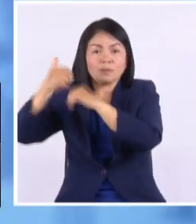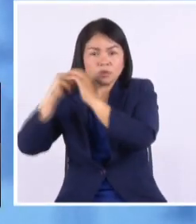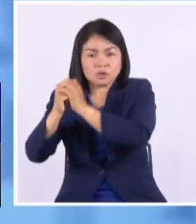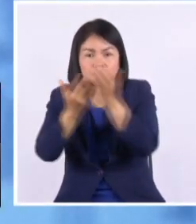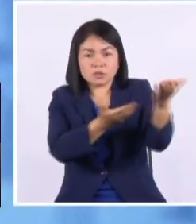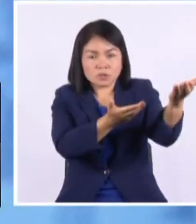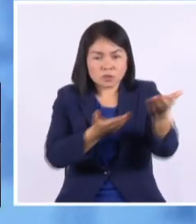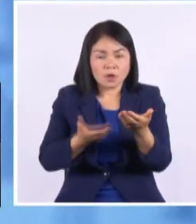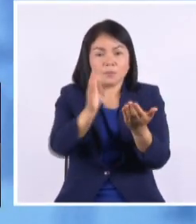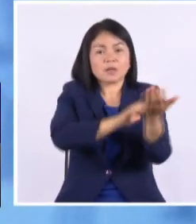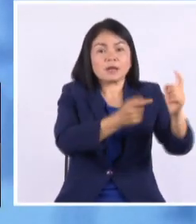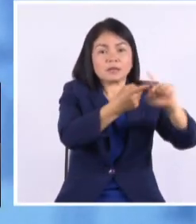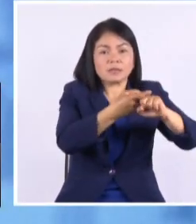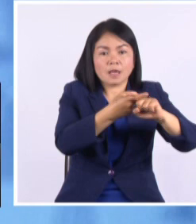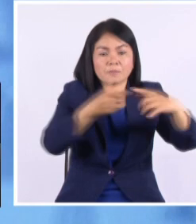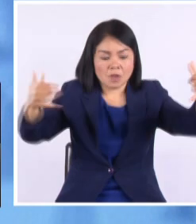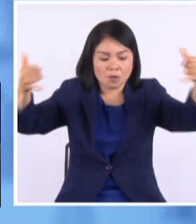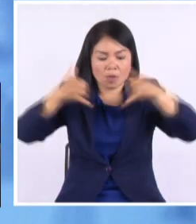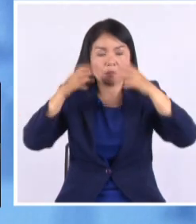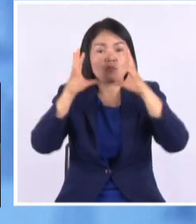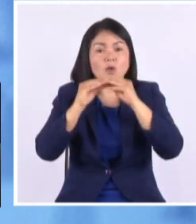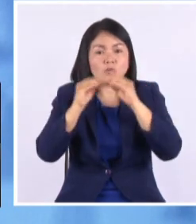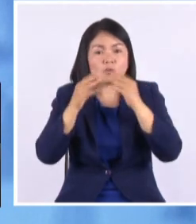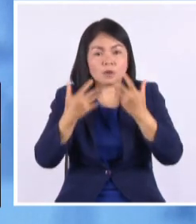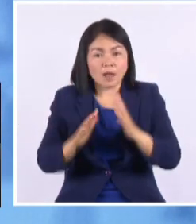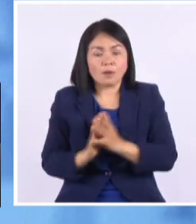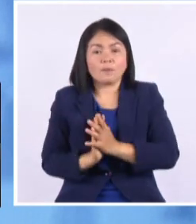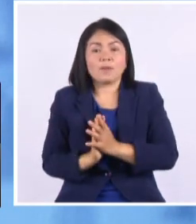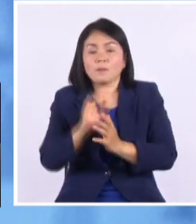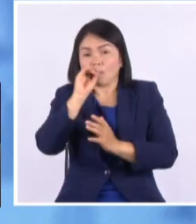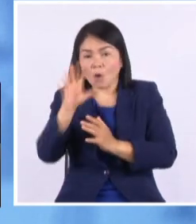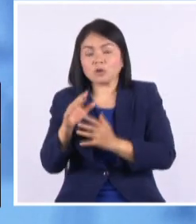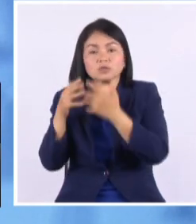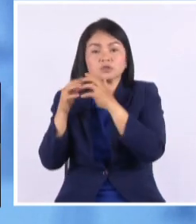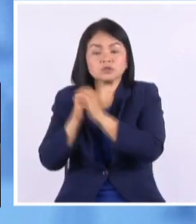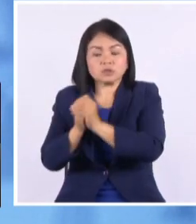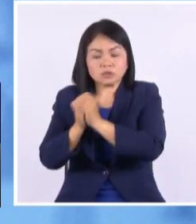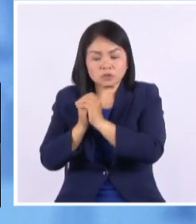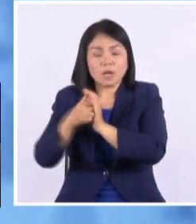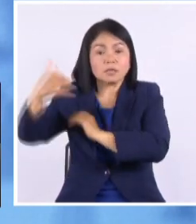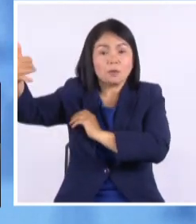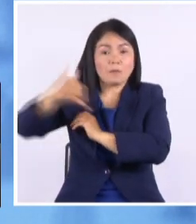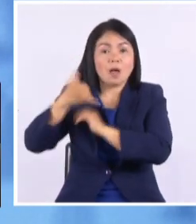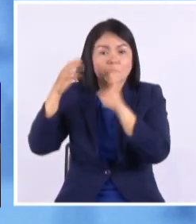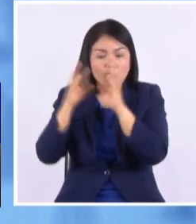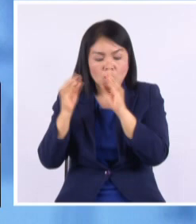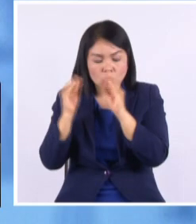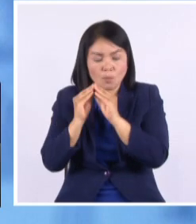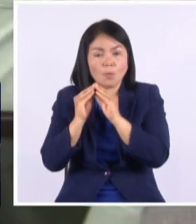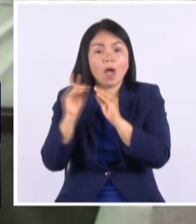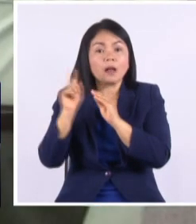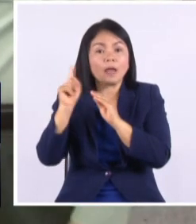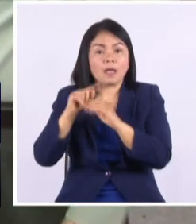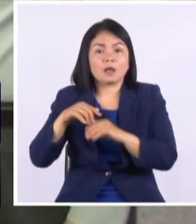ครูสุขต่างประเทศของจีนครับยืนยันว่าพระธนบดีสีจิ้นผิงของจีนจะร่วมประชุมสุดยอดด้านการเปลี่ยนแปลง